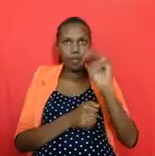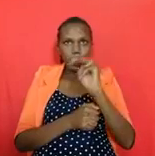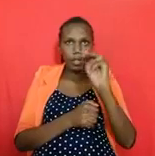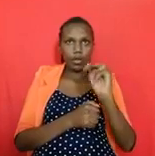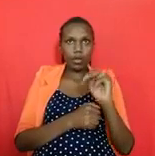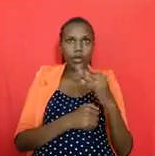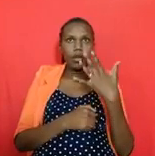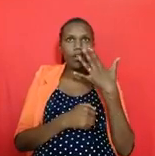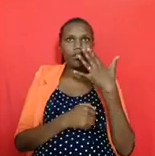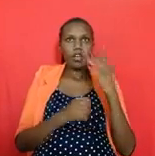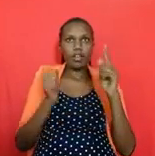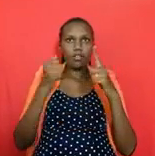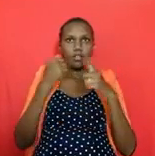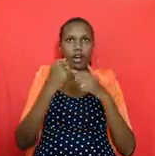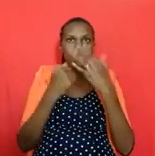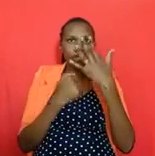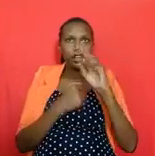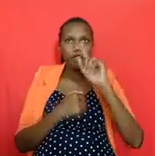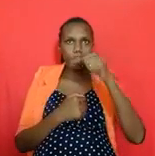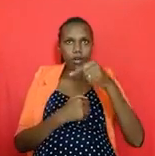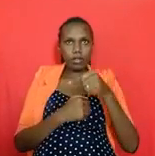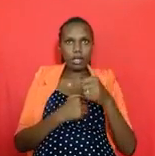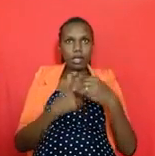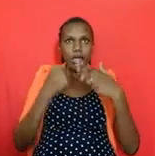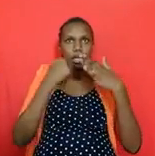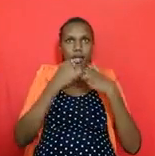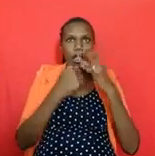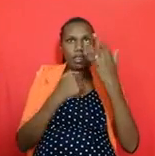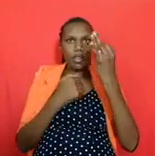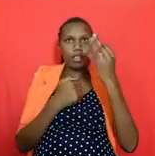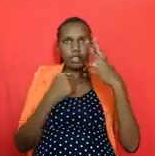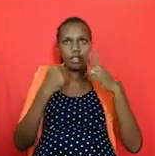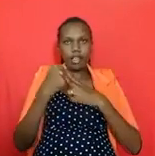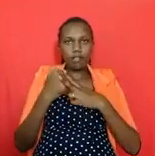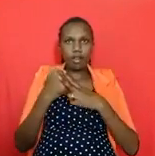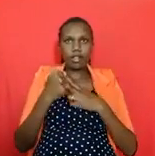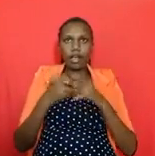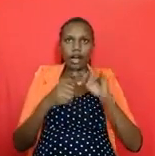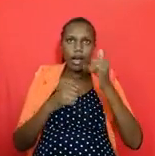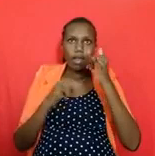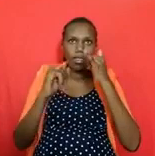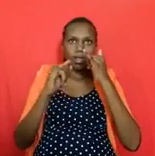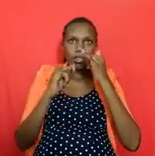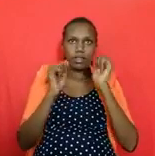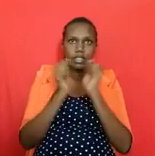ngiri 515 mwaka-ini ucio ungi ciari milioni 11 na ngiri